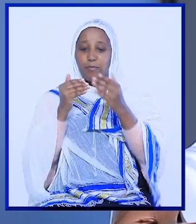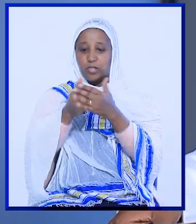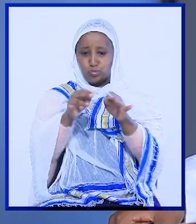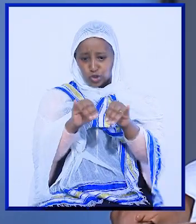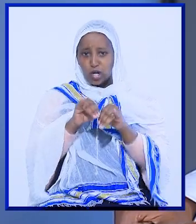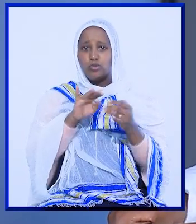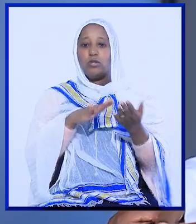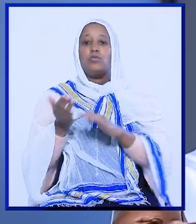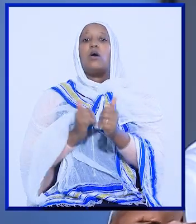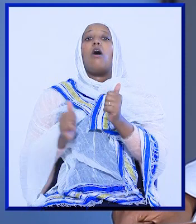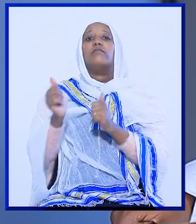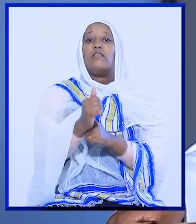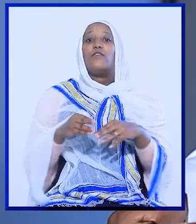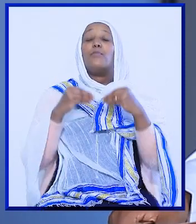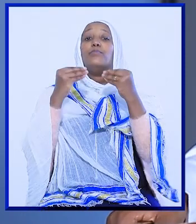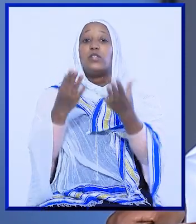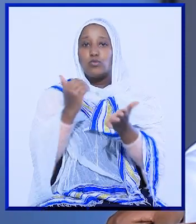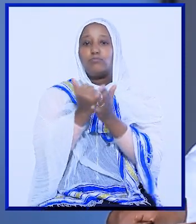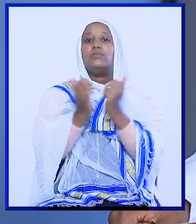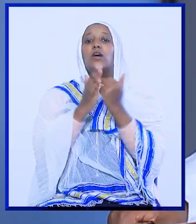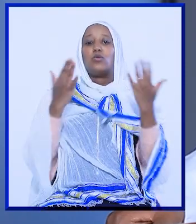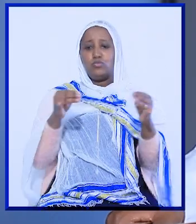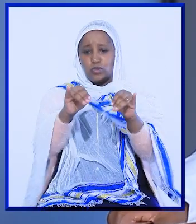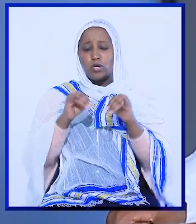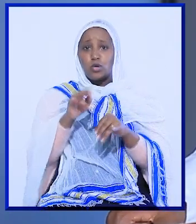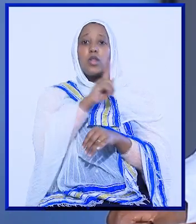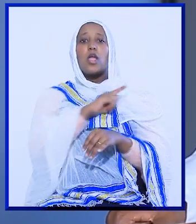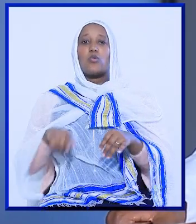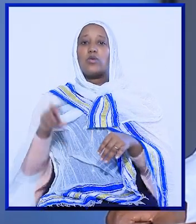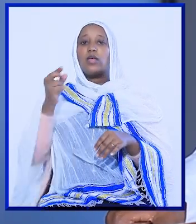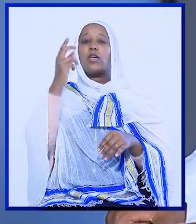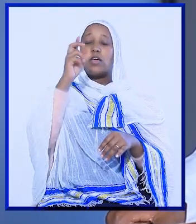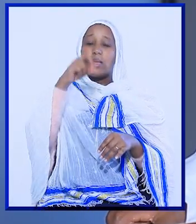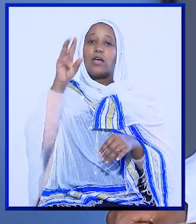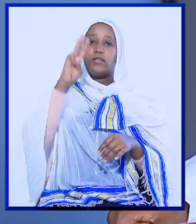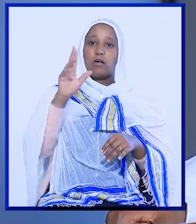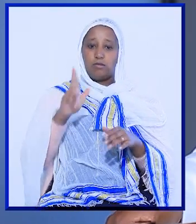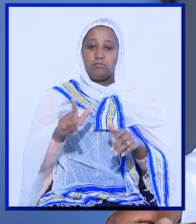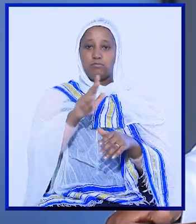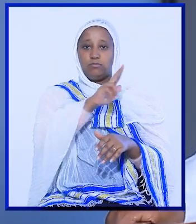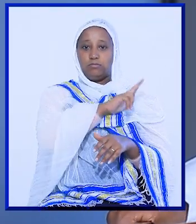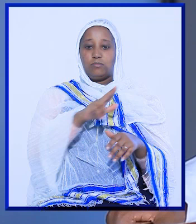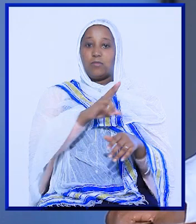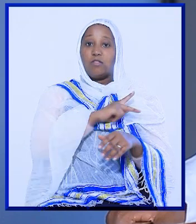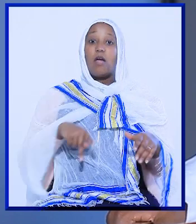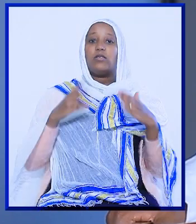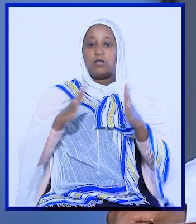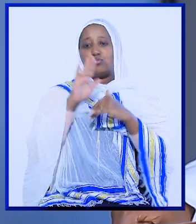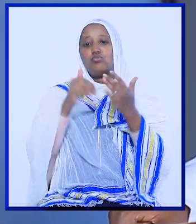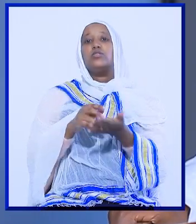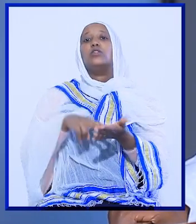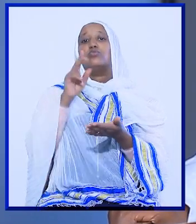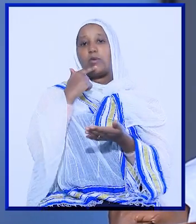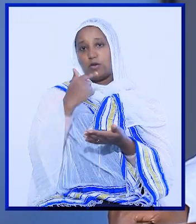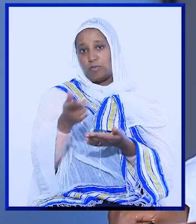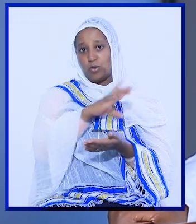የሚያበዙብህ ጨካኞችን፣ ለሞት አሳልፎ የሚሰጡብህን የሚሰጡን ጨካኞች እነ ኔሮን ቄሳርን፣ ነገስታቱን ያስነሳብሃል ነው ክርስቶስ